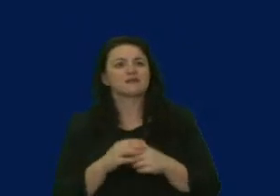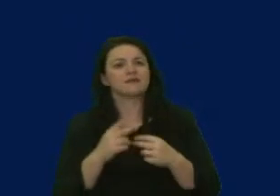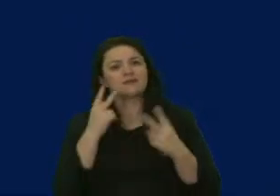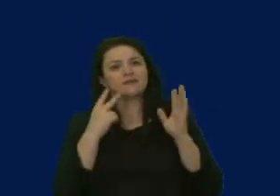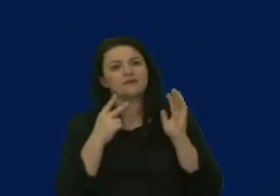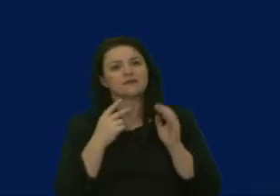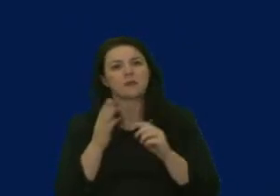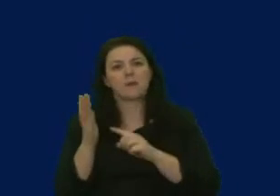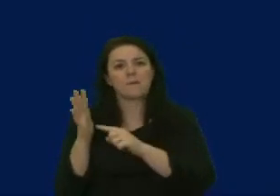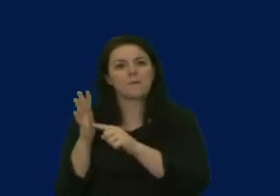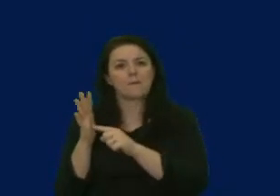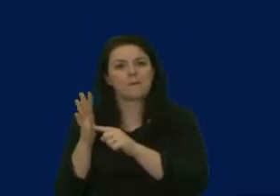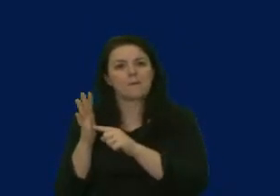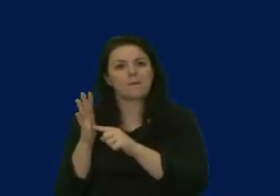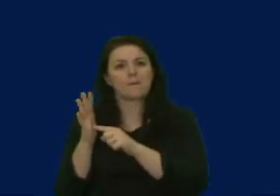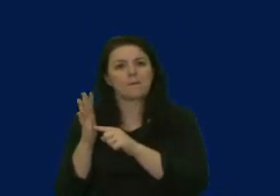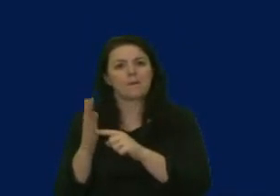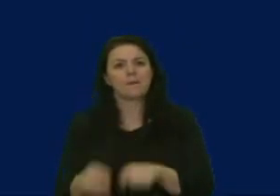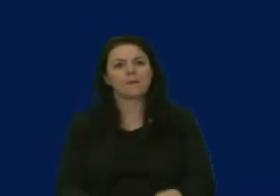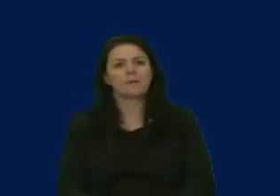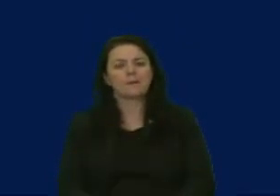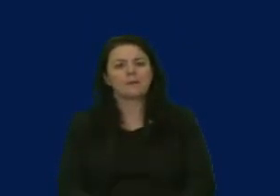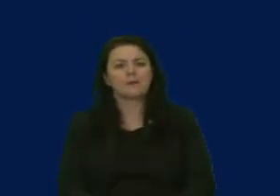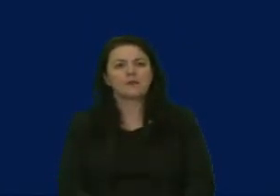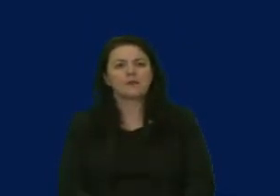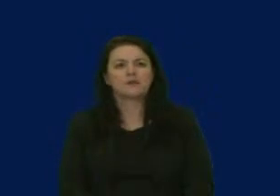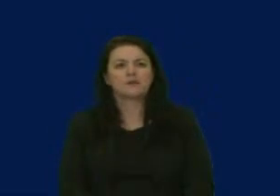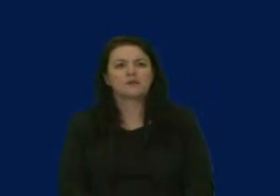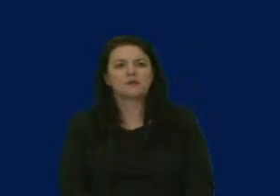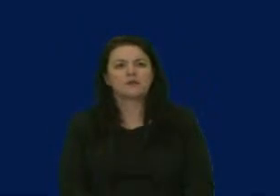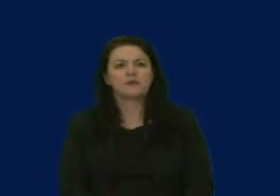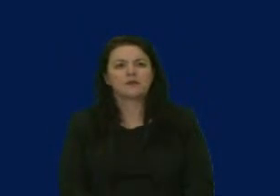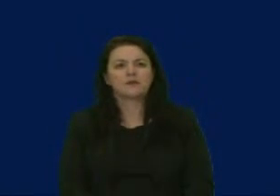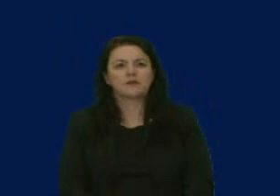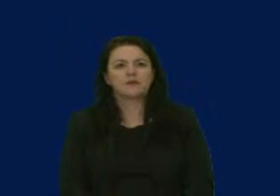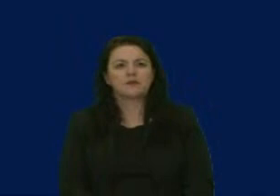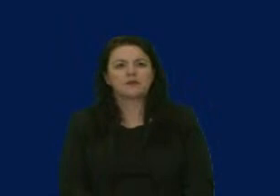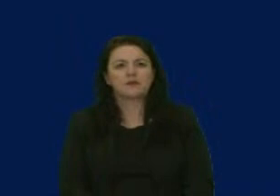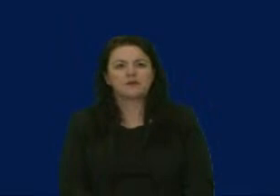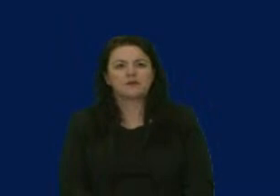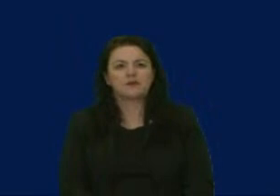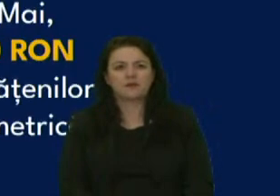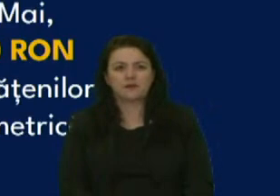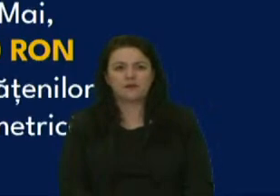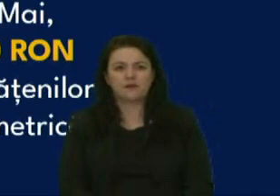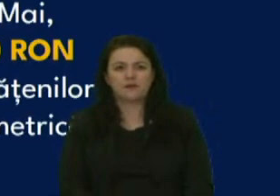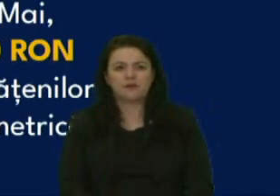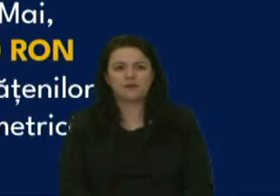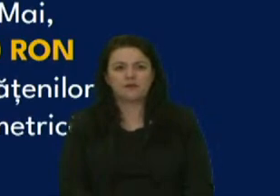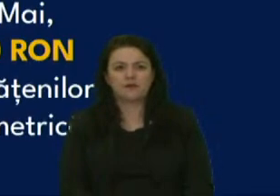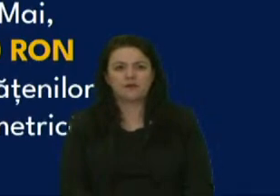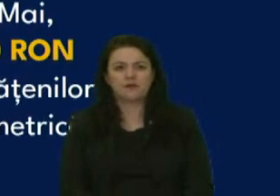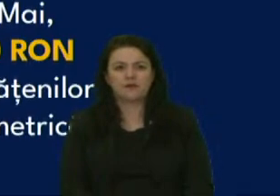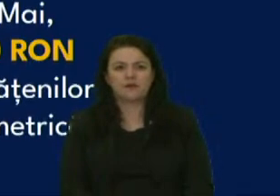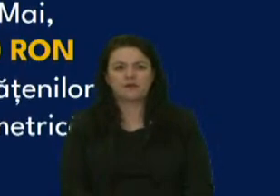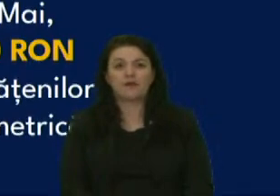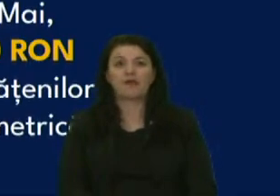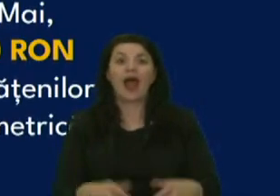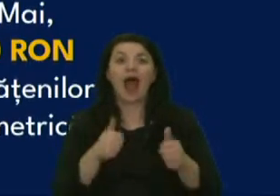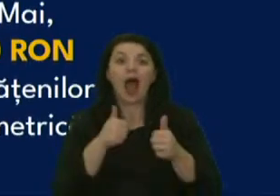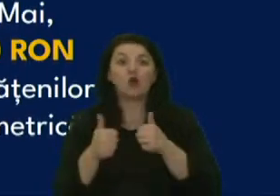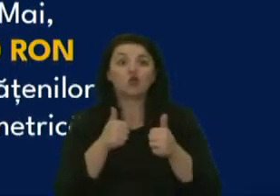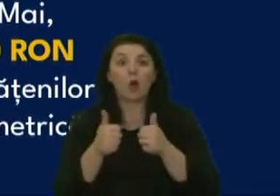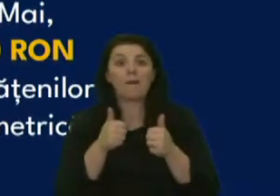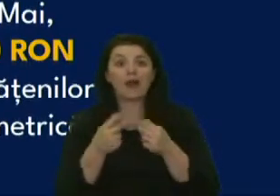perlei George Bacovia locomotive Teo Peter vântului vânătorului Aurel Ciupe cucului Ionel Teodoreanu automate